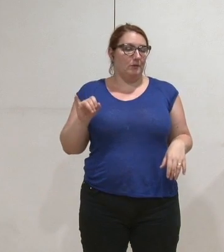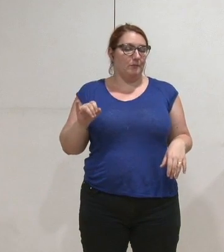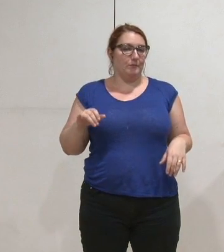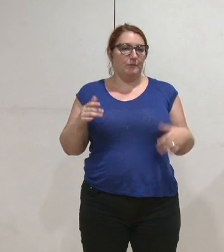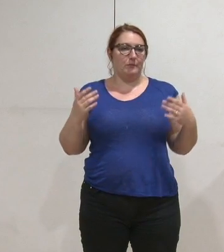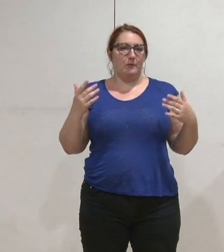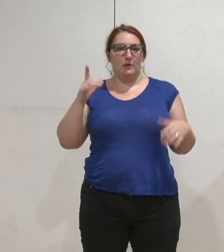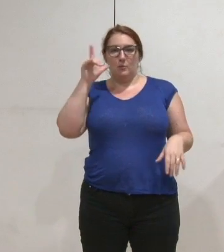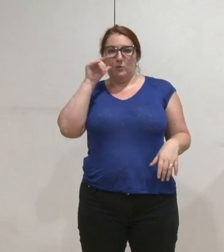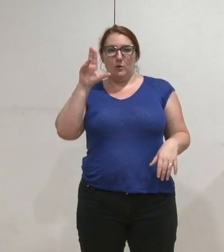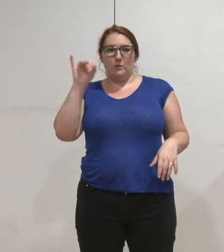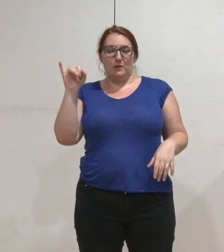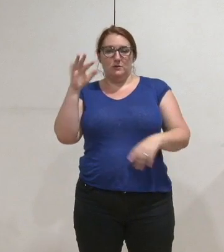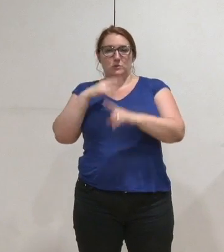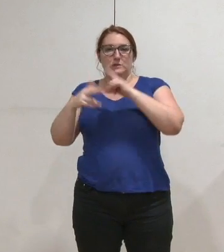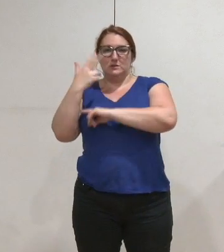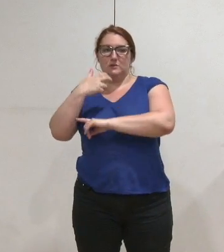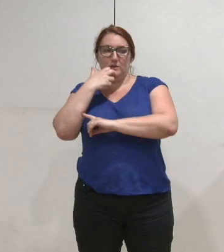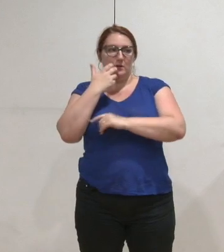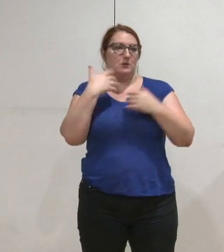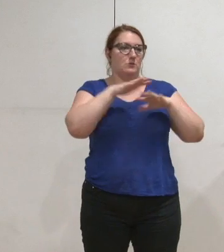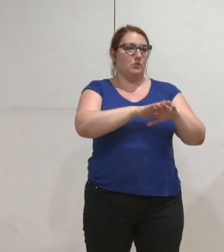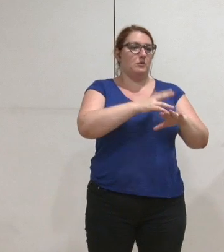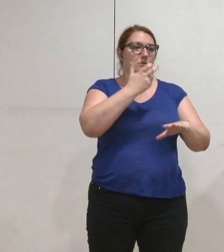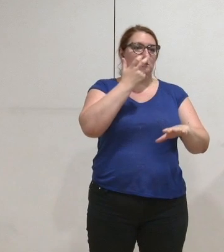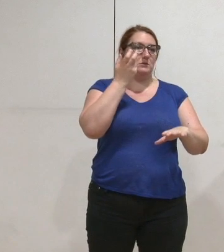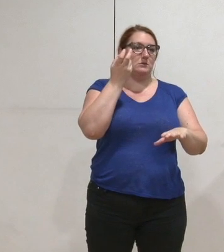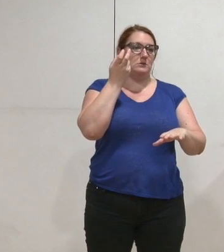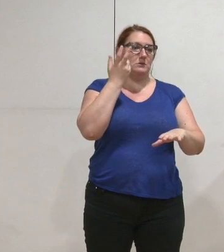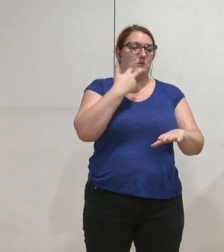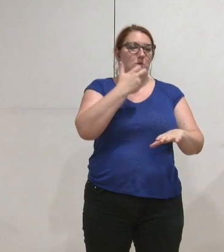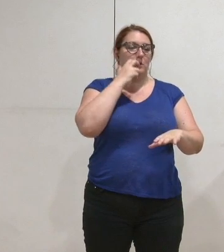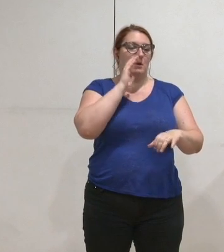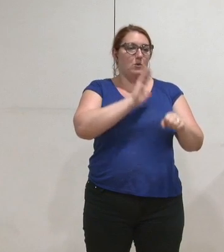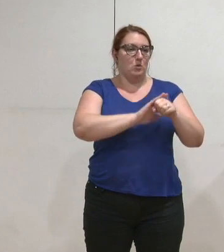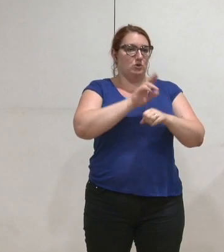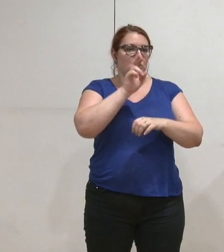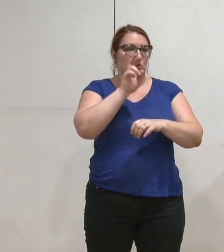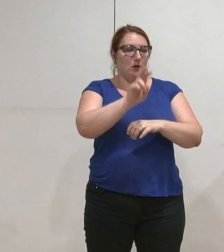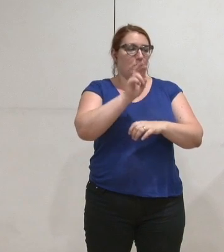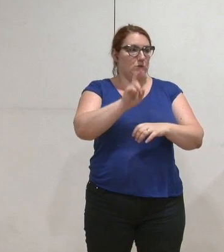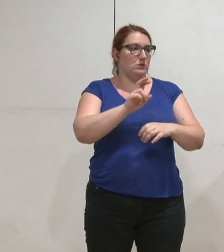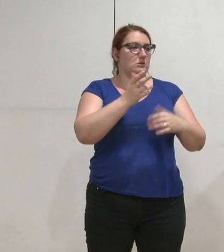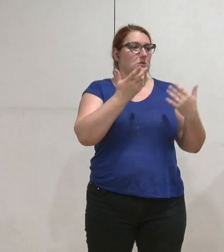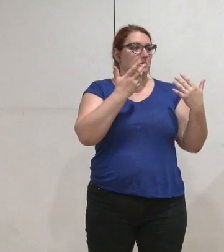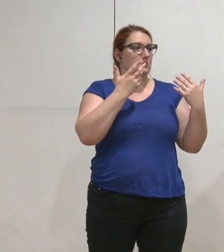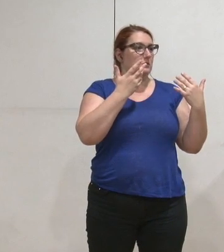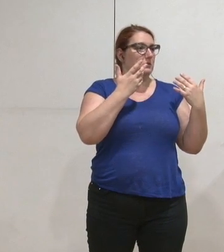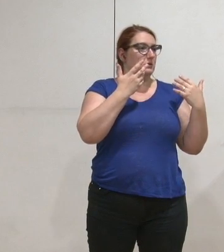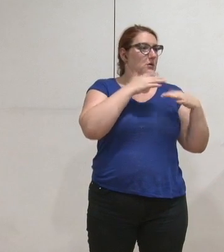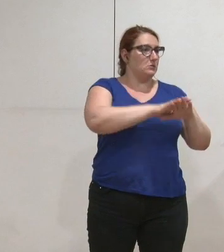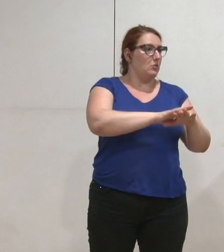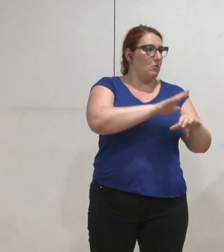républicain UD société civile rassemblement citoyen de la gauche et écologistes et rassemblement de gauche et de progrès vous